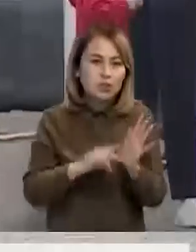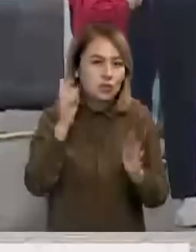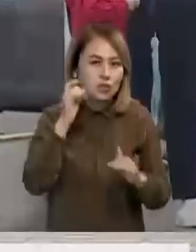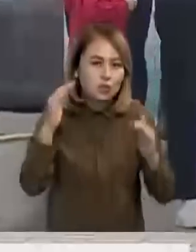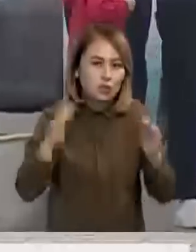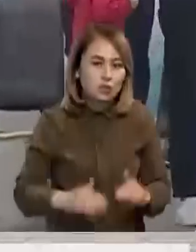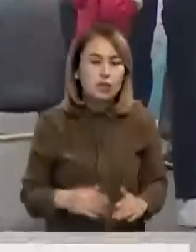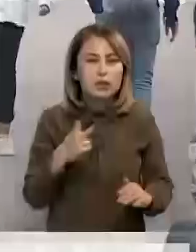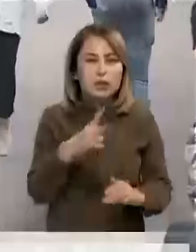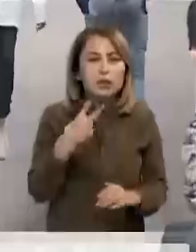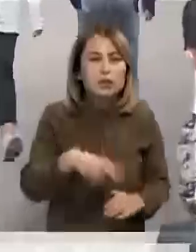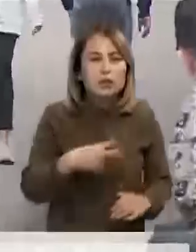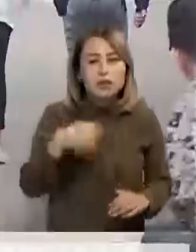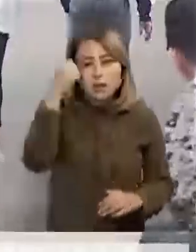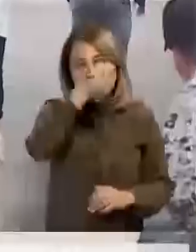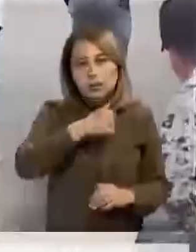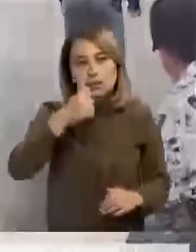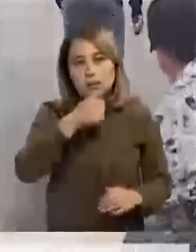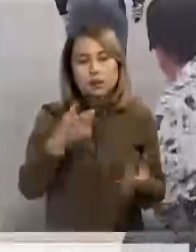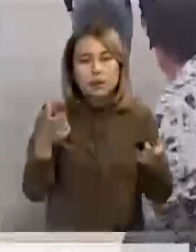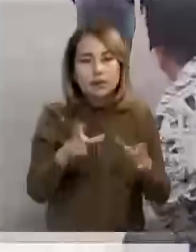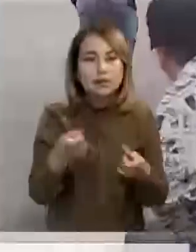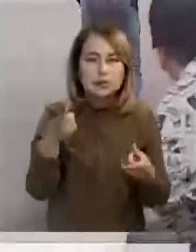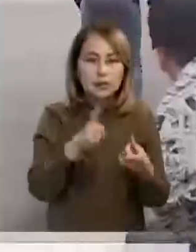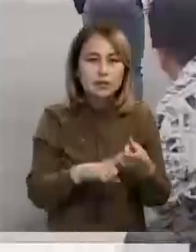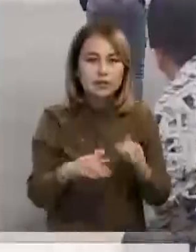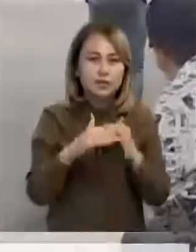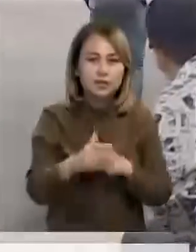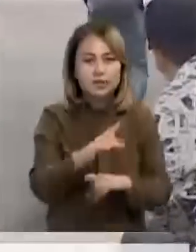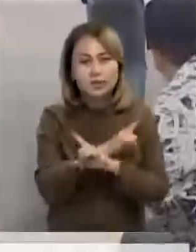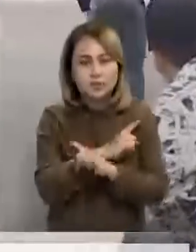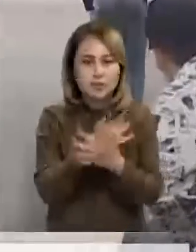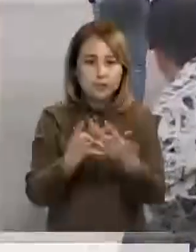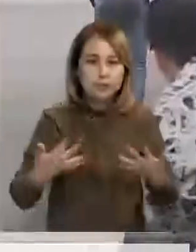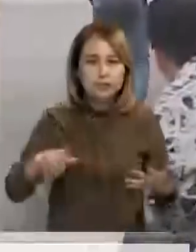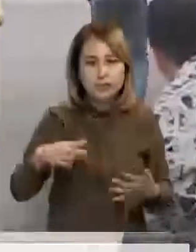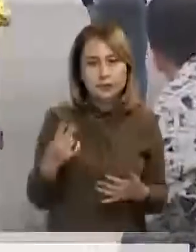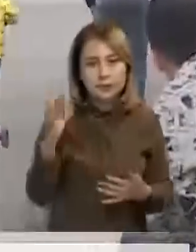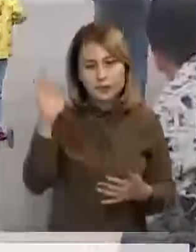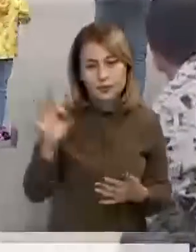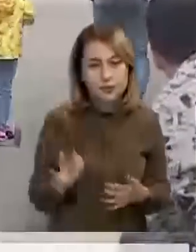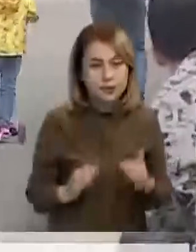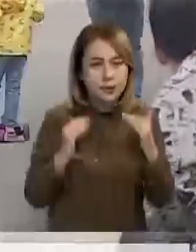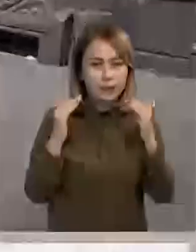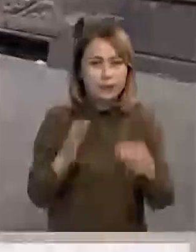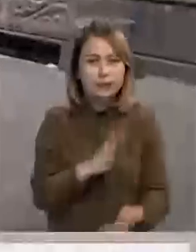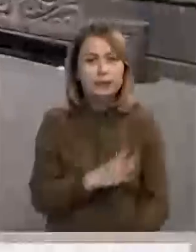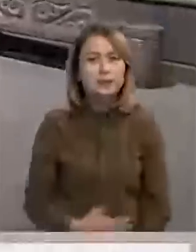Ал 2020 жылы пандемияға байланысты елімізде өлім жітім 22%-ке өсіп